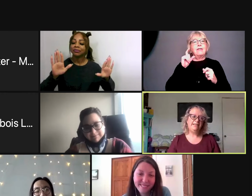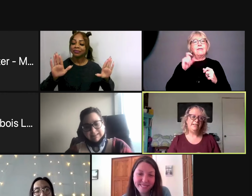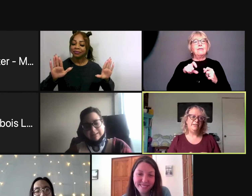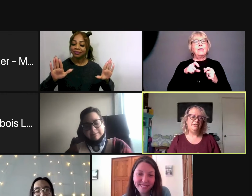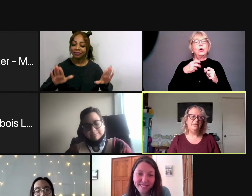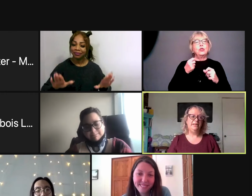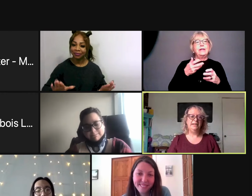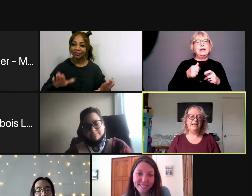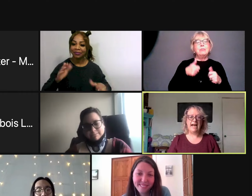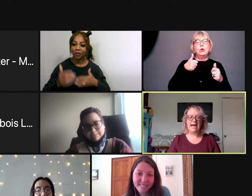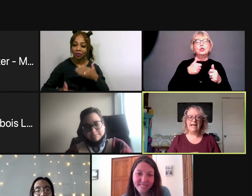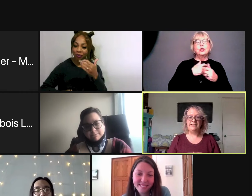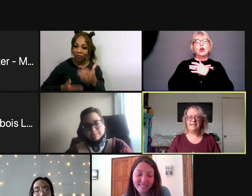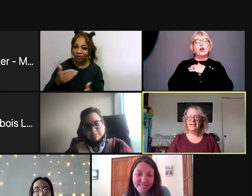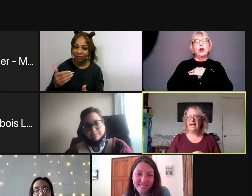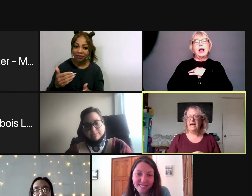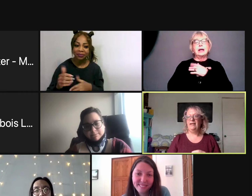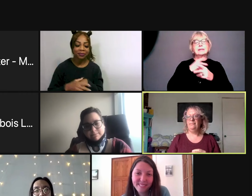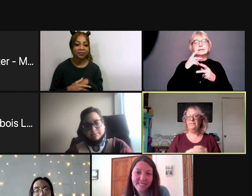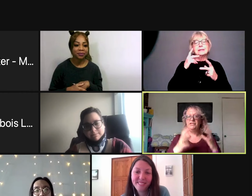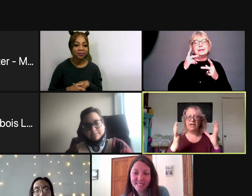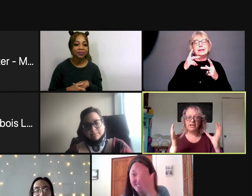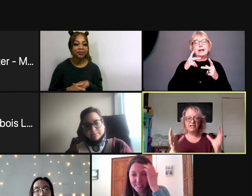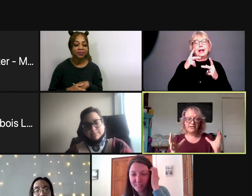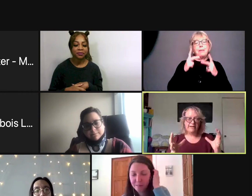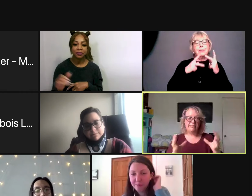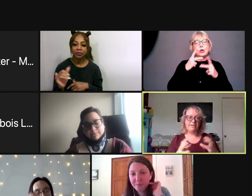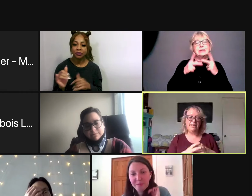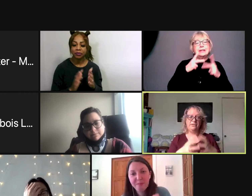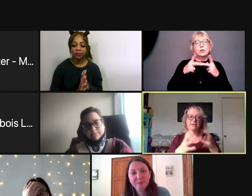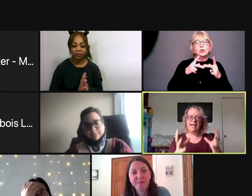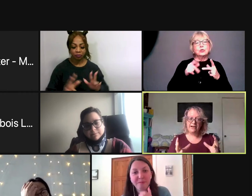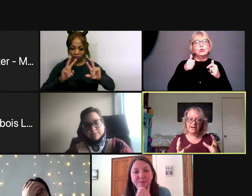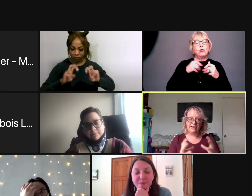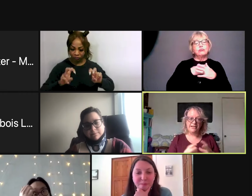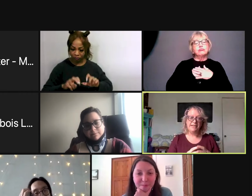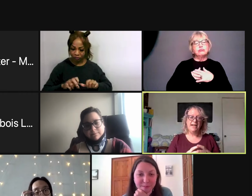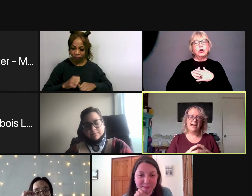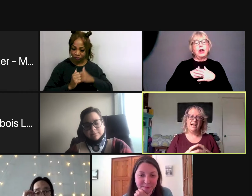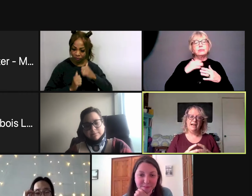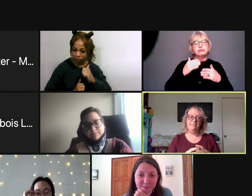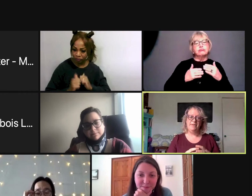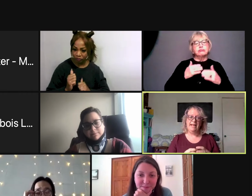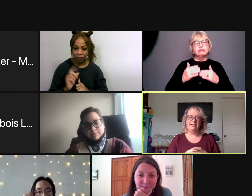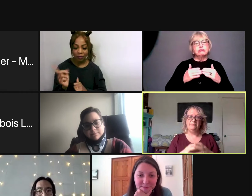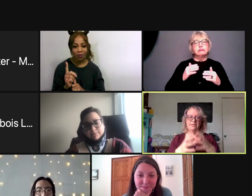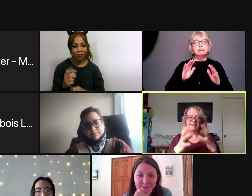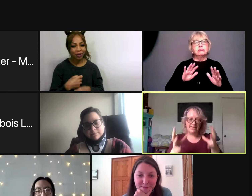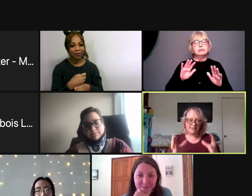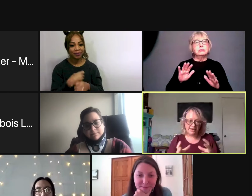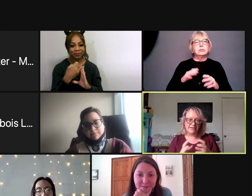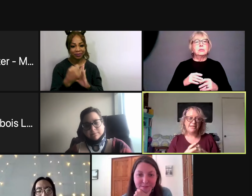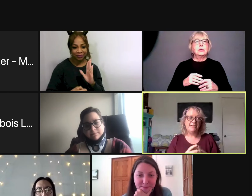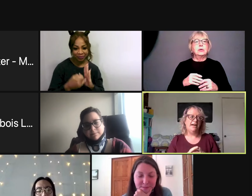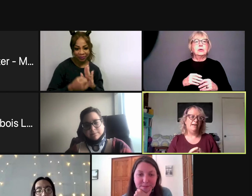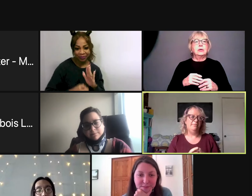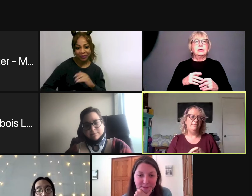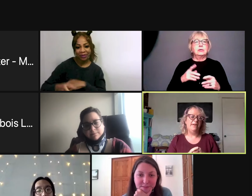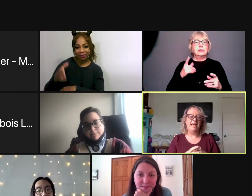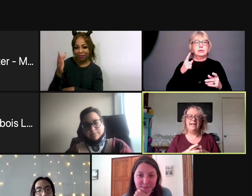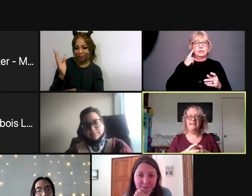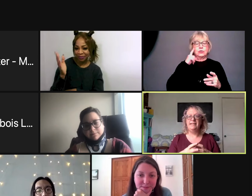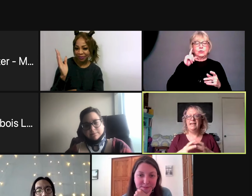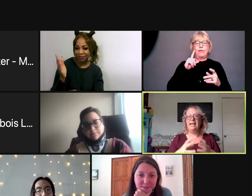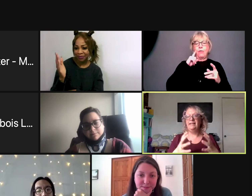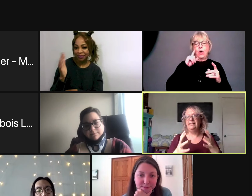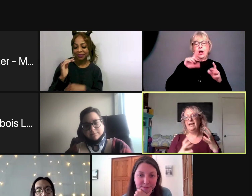plus relaxer nos processus et donc il faut que l'on regarde la structure dans laquelle on crée de l'art